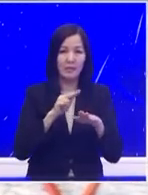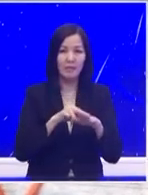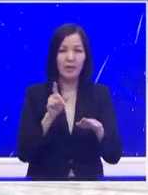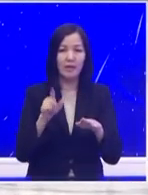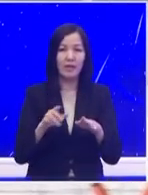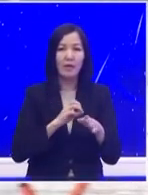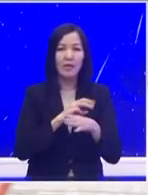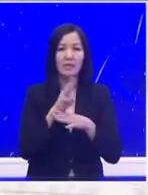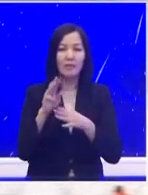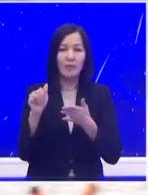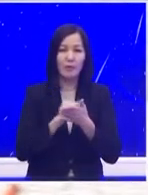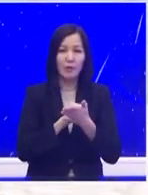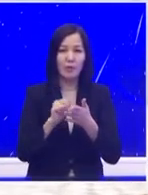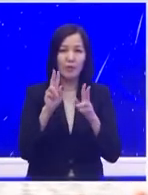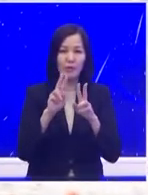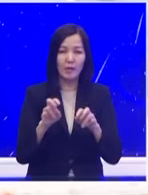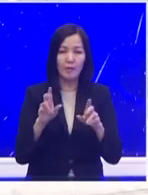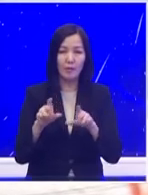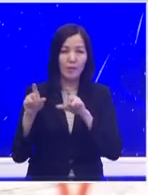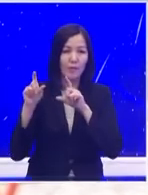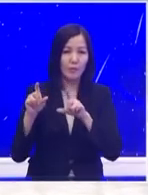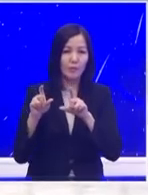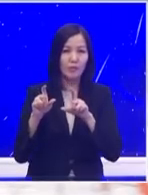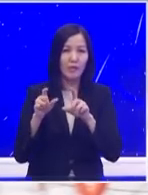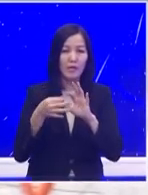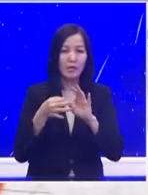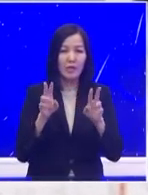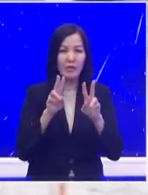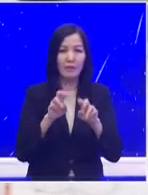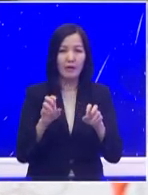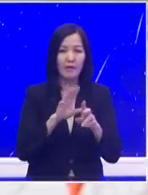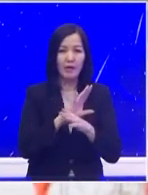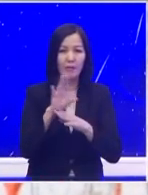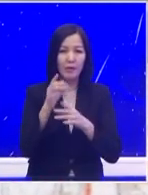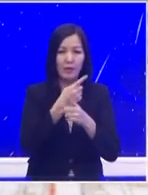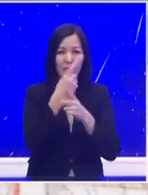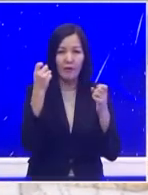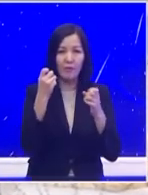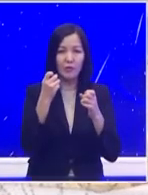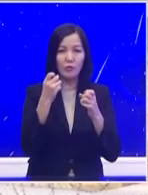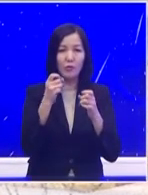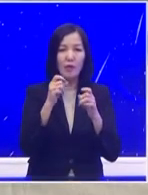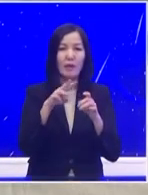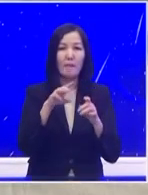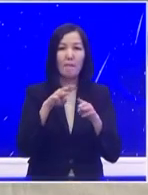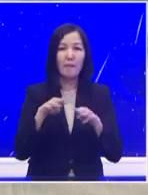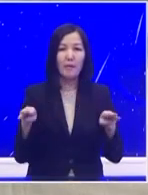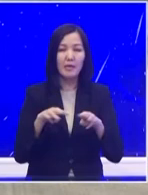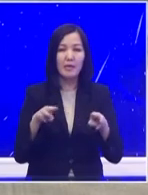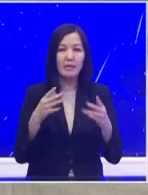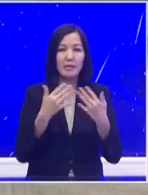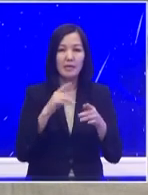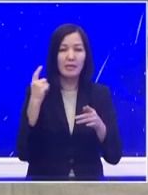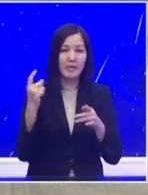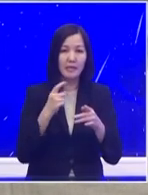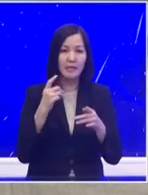Они заполняют акты досмотра грузов в автоматическом режиме и передают их в информационную систему Минсельхоза. Вместе с тем,